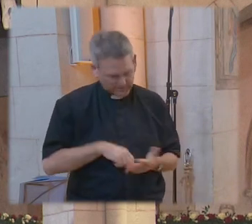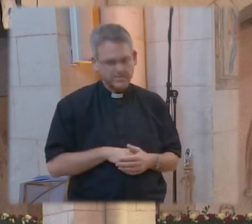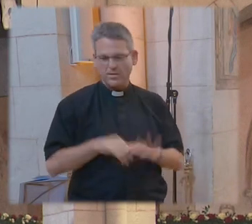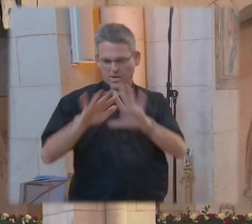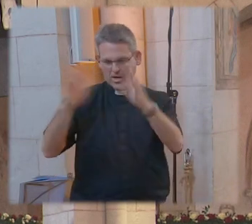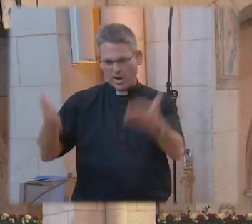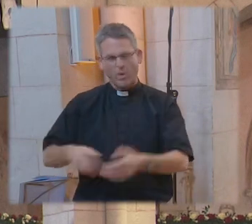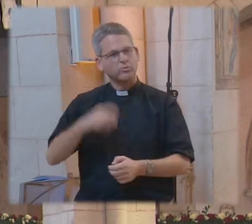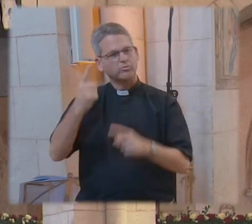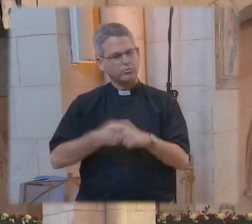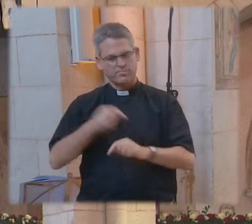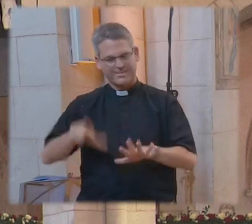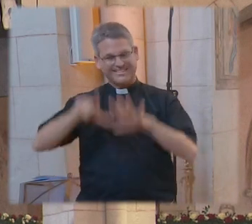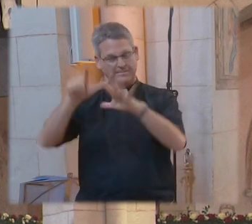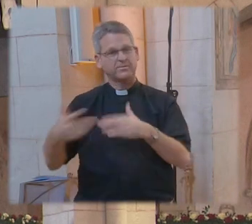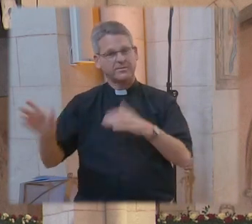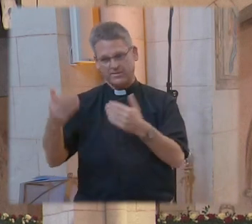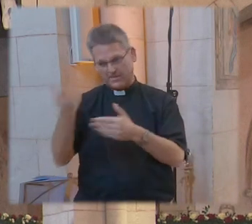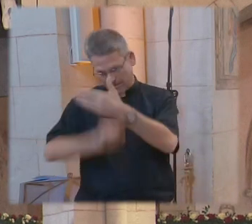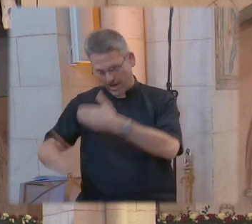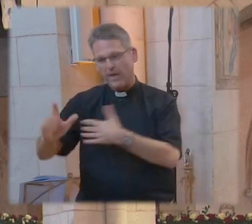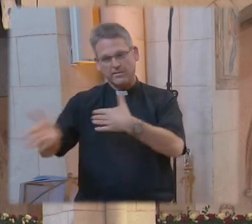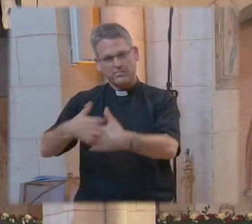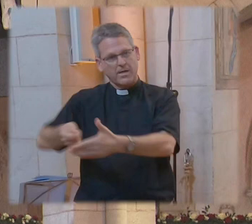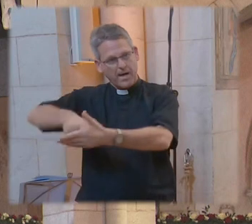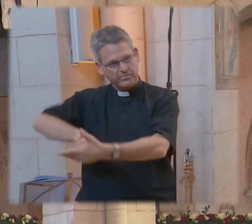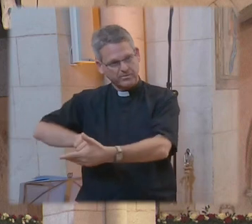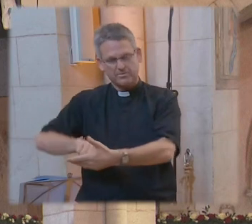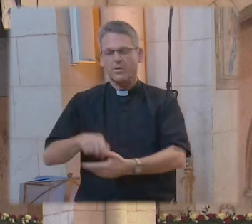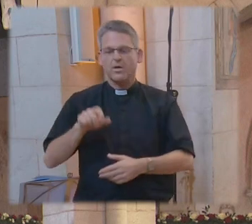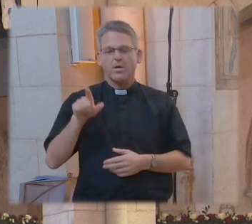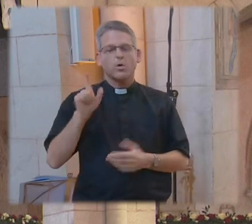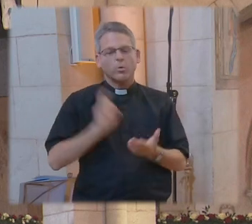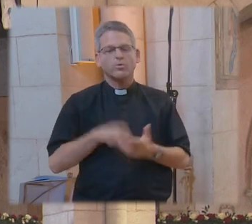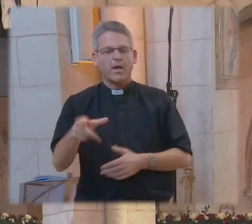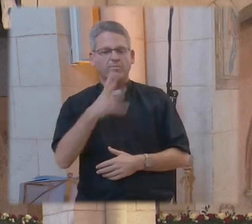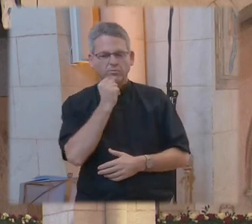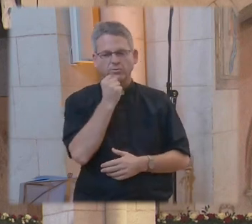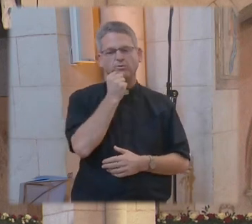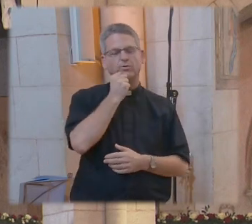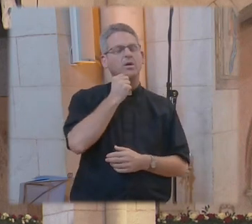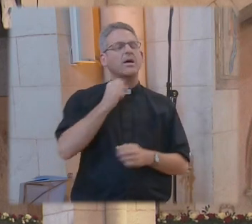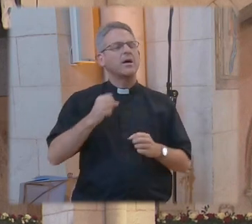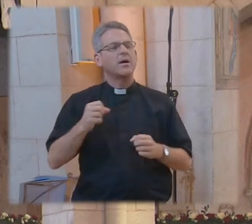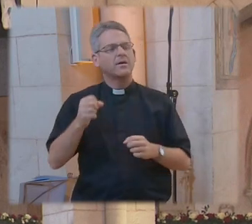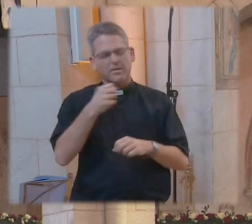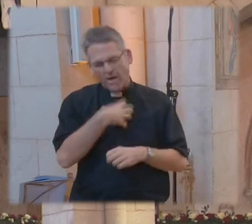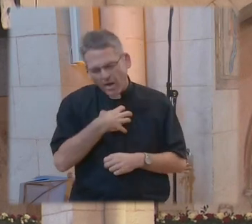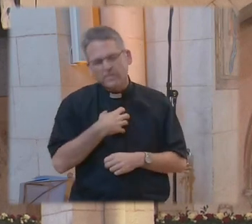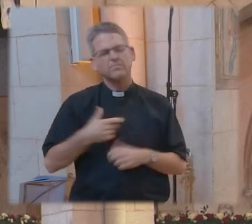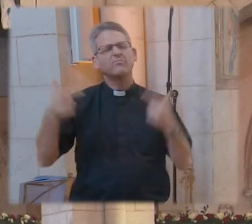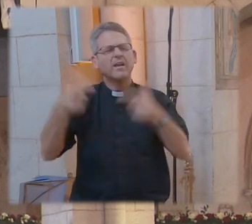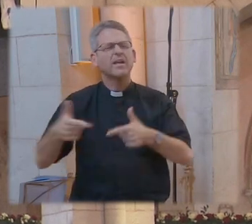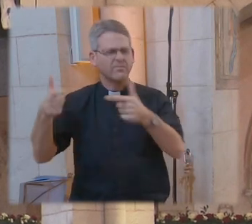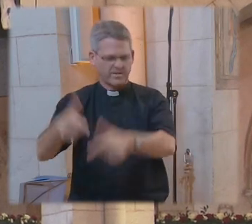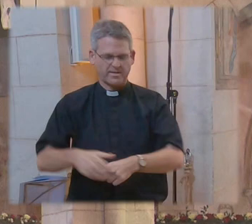freiwillig einschließen ließ, um die von dieser schweren Krankheit betroffenen Häftlinge zu pflegen.